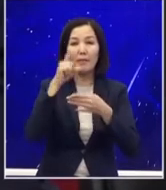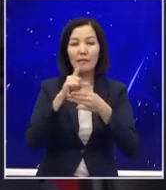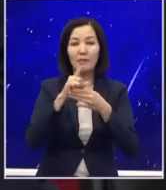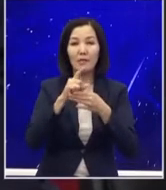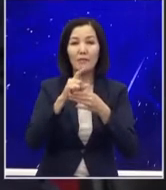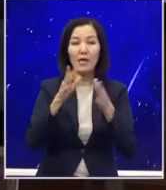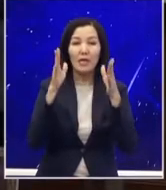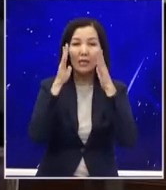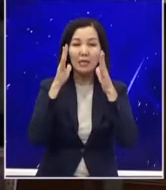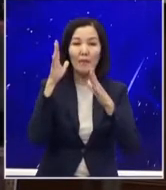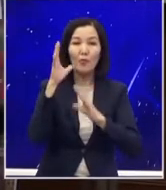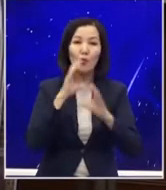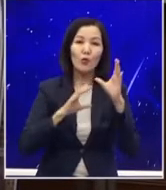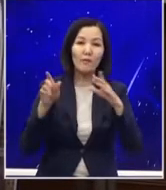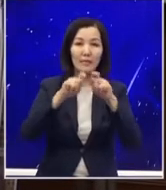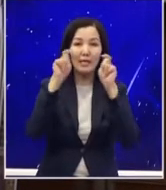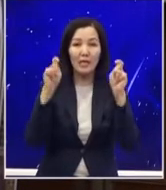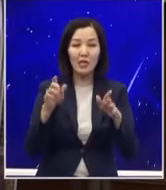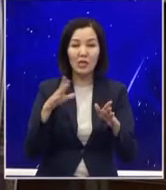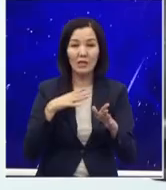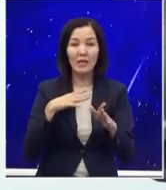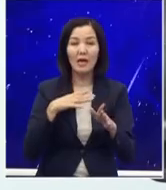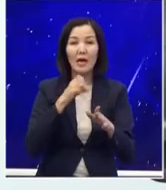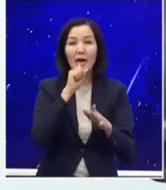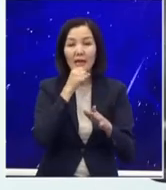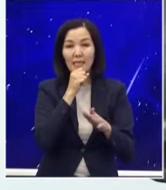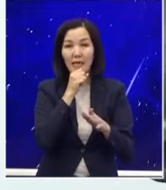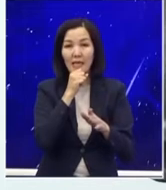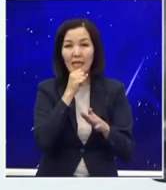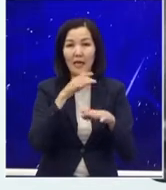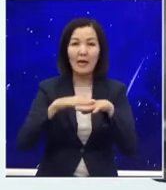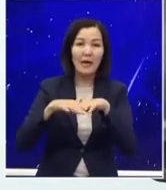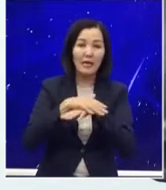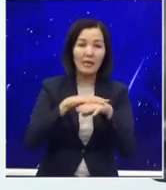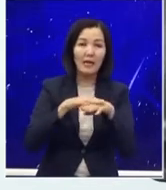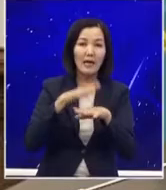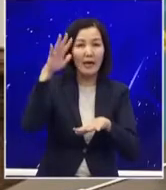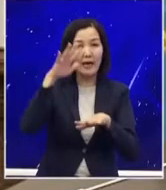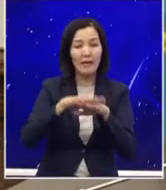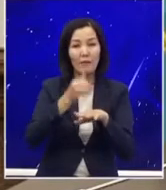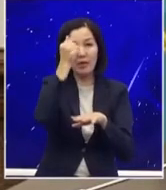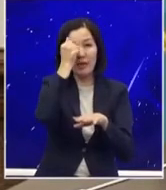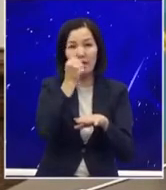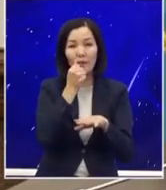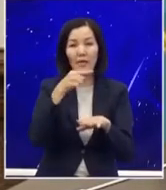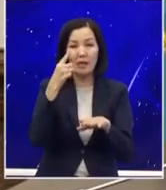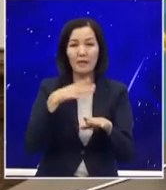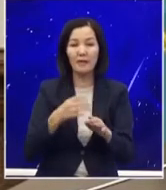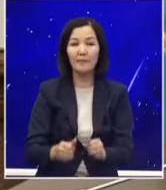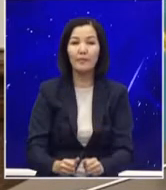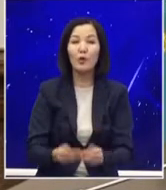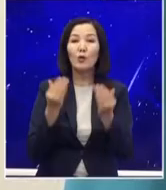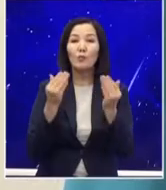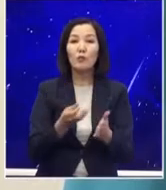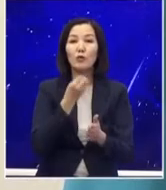университеті ашылды. Осындай құрмет қошеметке бөлінген ақсақал ел азаматтарына алғысын айтты. Бір жақсы күн болып